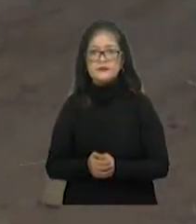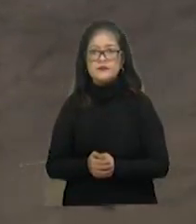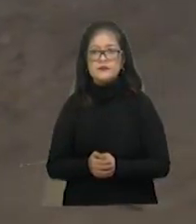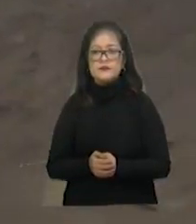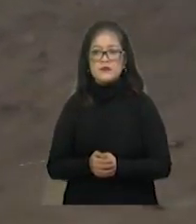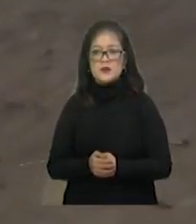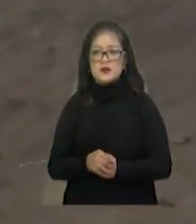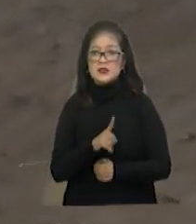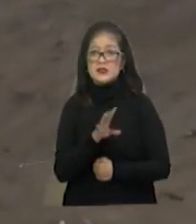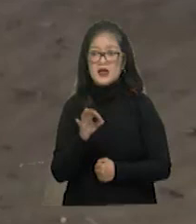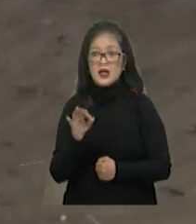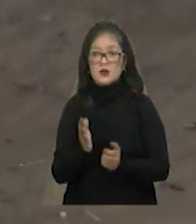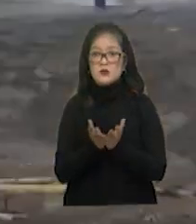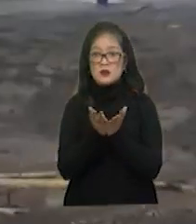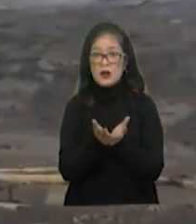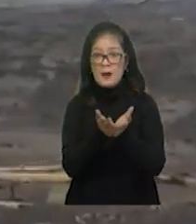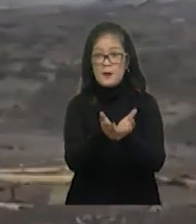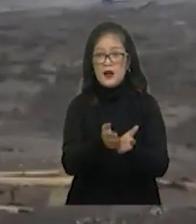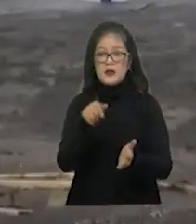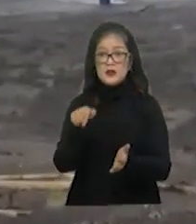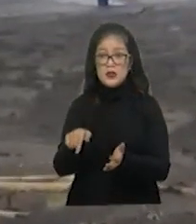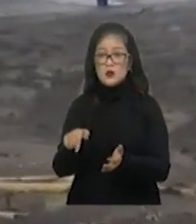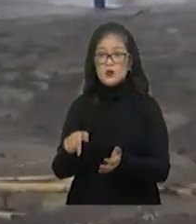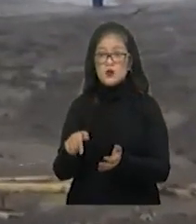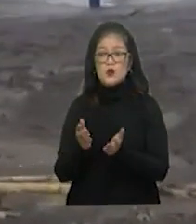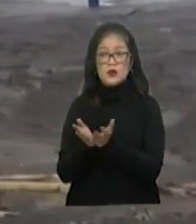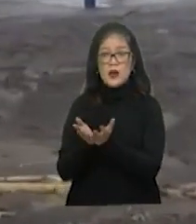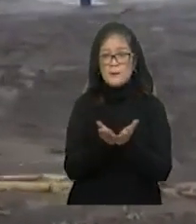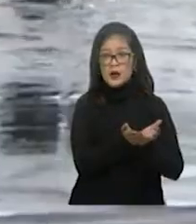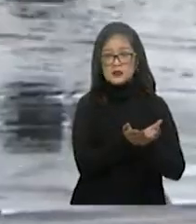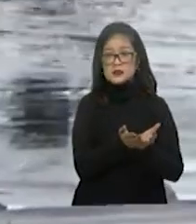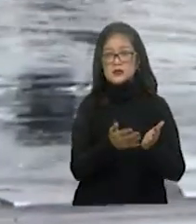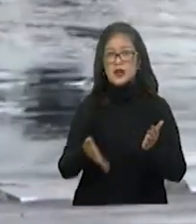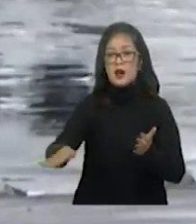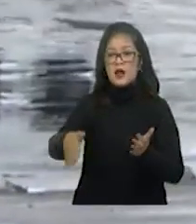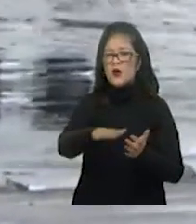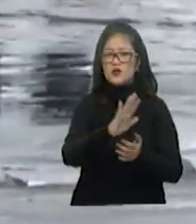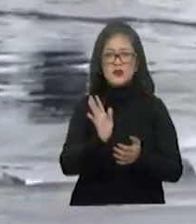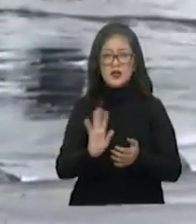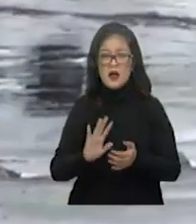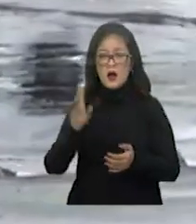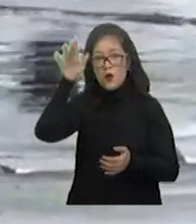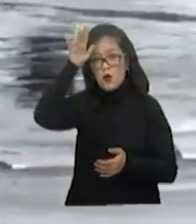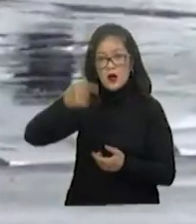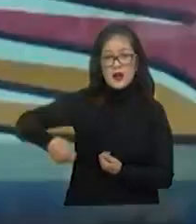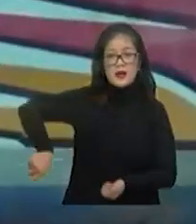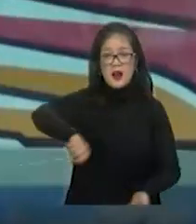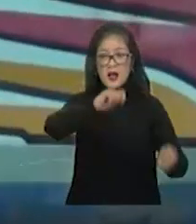Ratusan perahu nelayan ini tertambat di Pantai Ambulu, Jember, Jawa Timur. Para nelayan memilih berhenti melaut pasca kenaikan harga BBM.